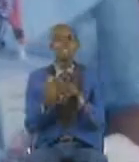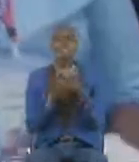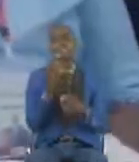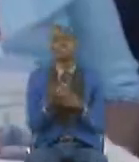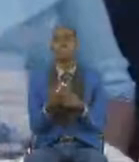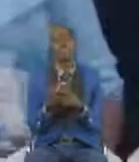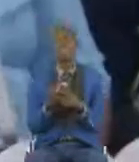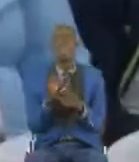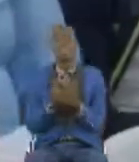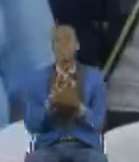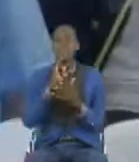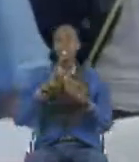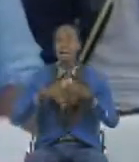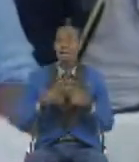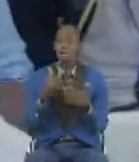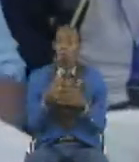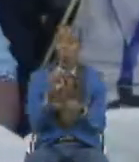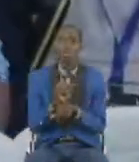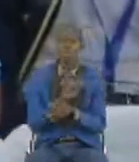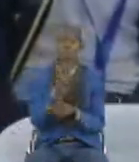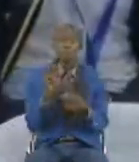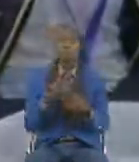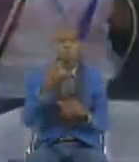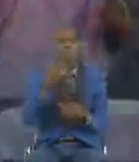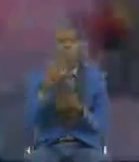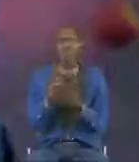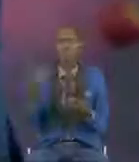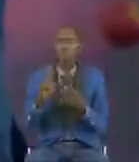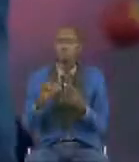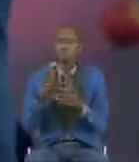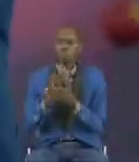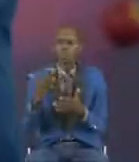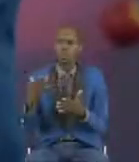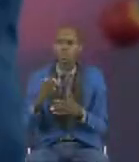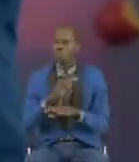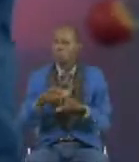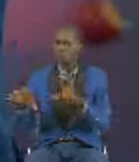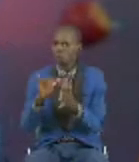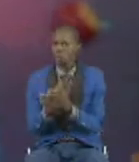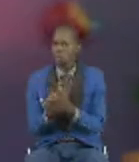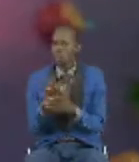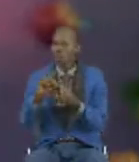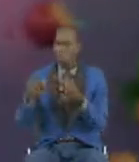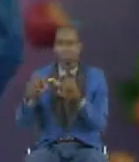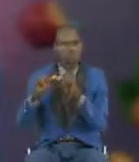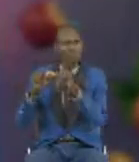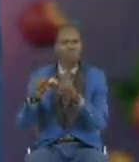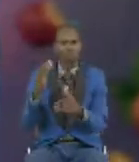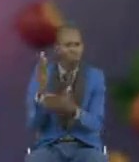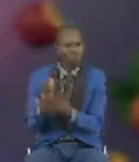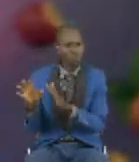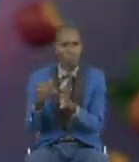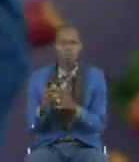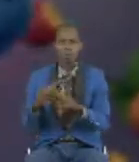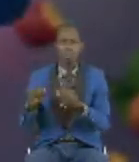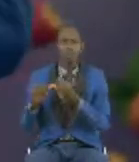Ça, c'est comme ça la vie marche. Quand ça dit arrête à quelqu'un, ne fais plus. Et continue à le faire. Et continue à le faire. Ne fais pas. Et continue